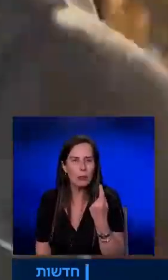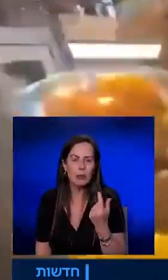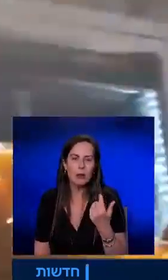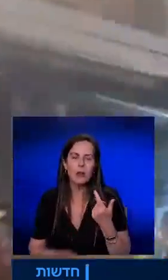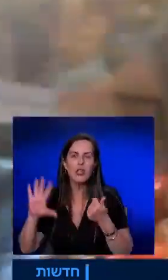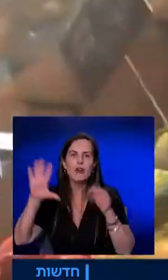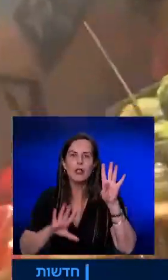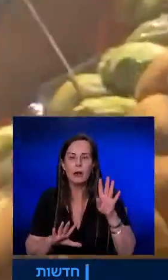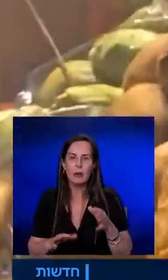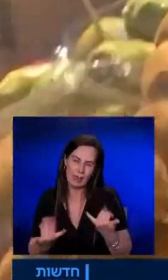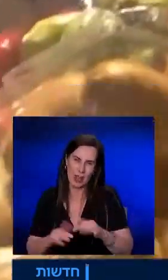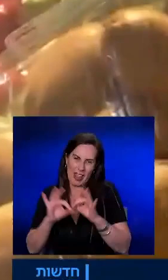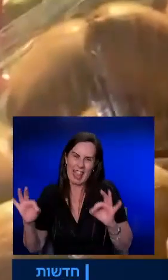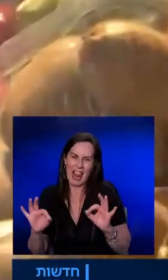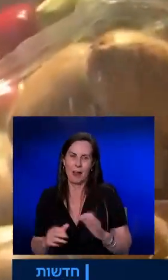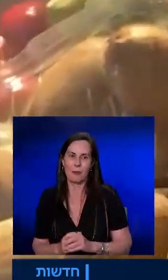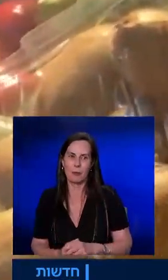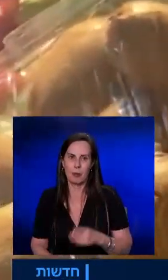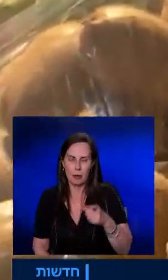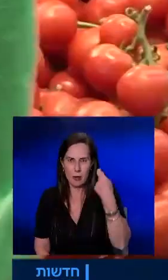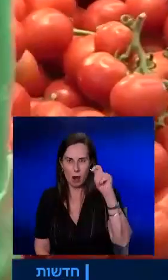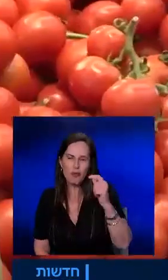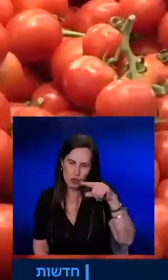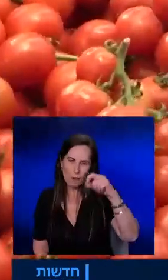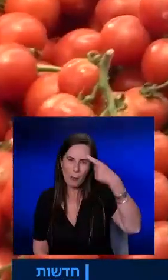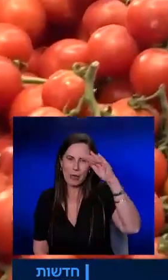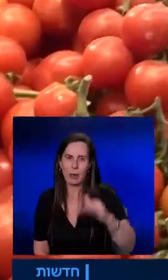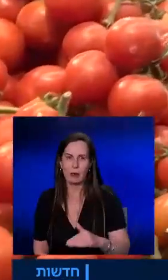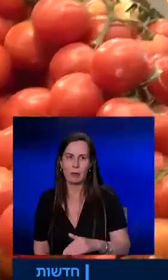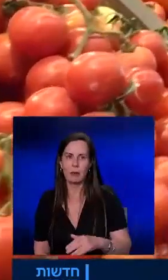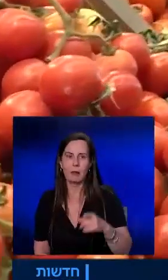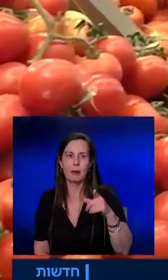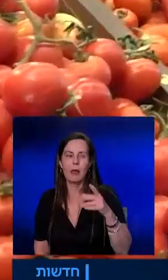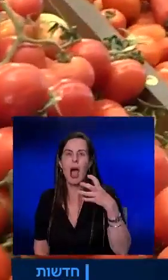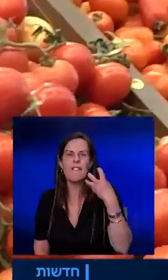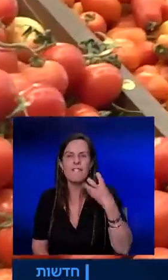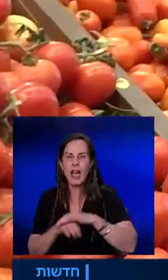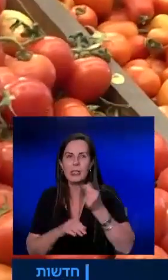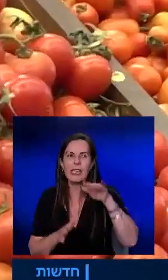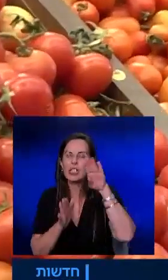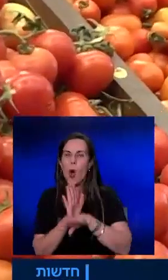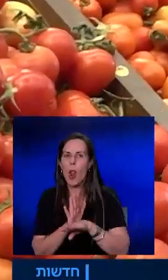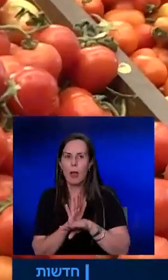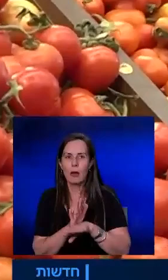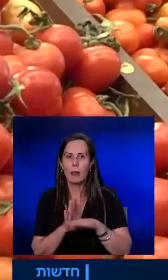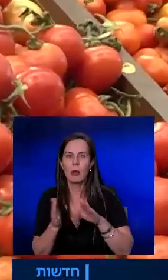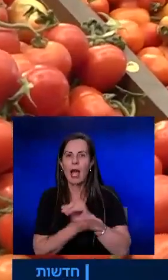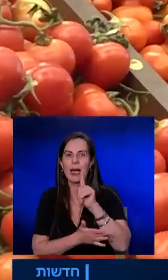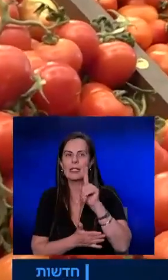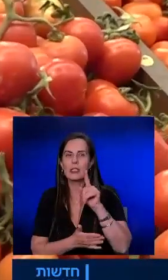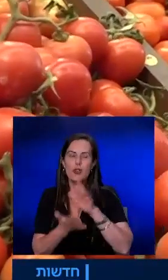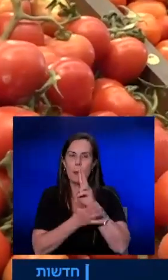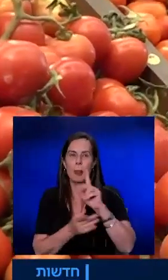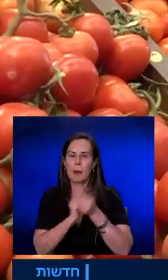69, עליית העונה. וואו, מה זה? חבר'ה, נקטרינה והפרסק הכי זול בארץ, 11.90,